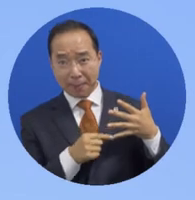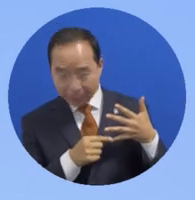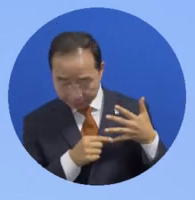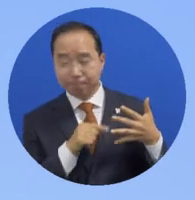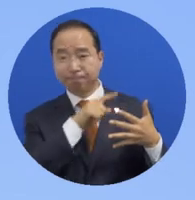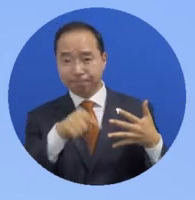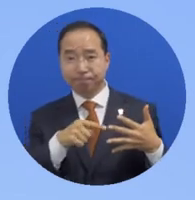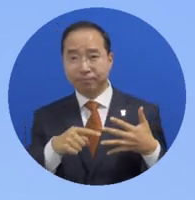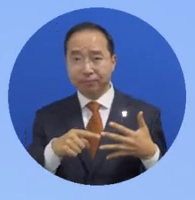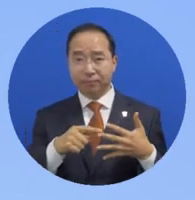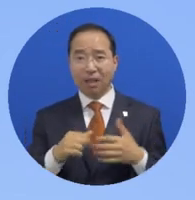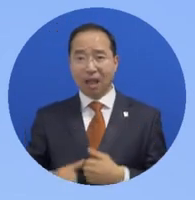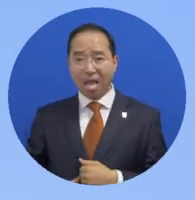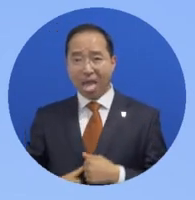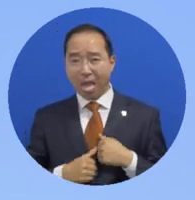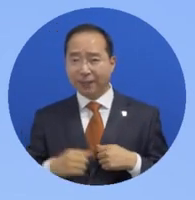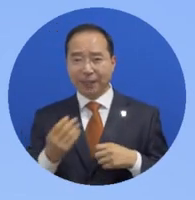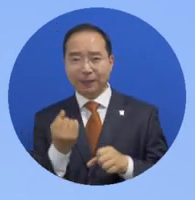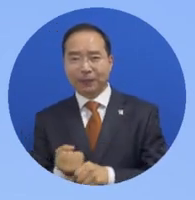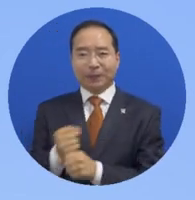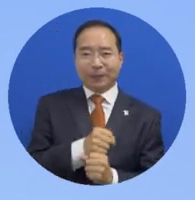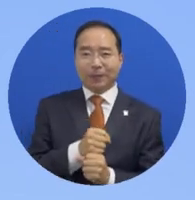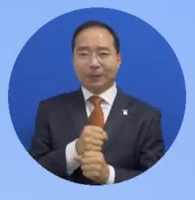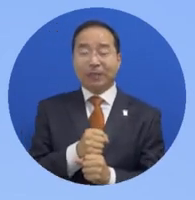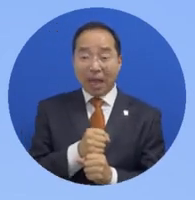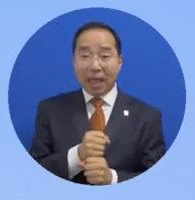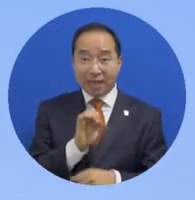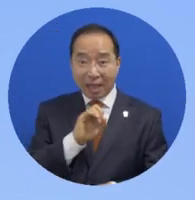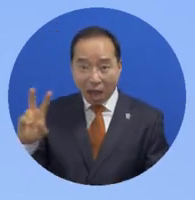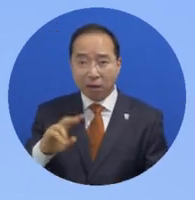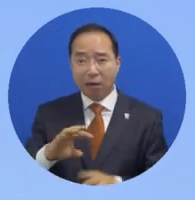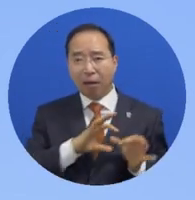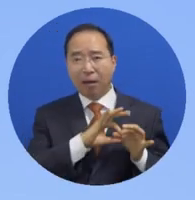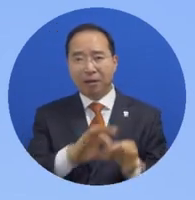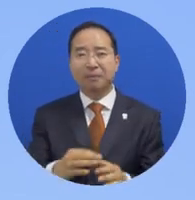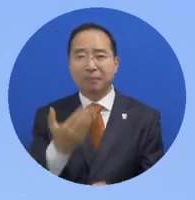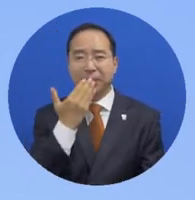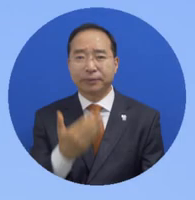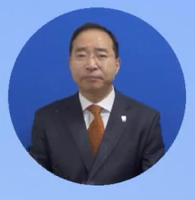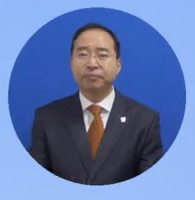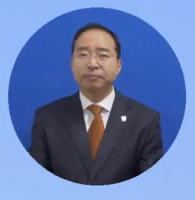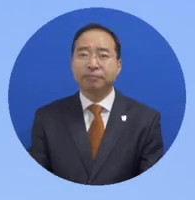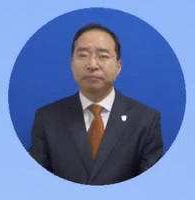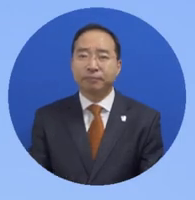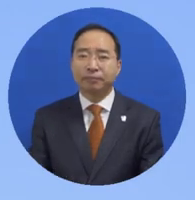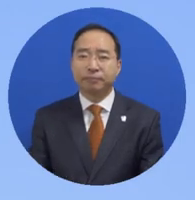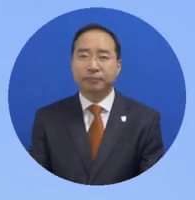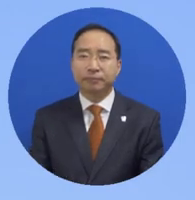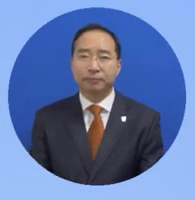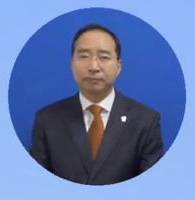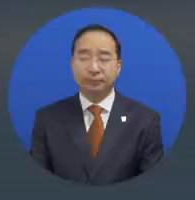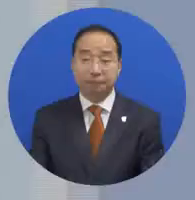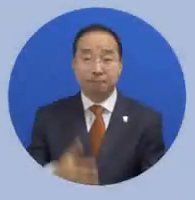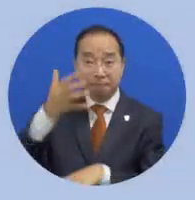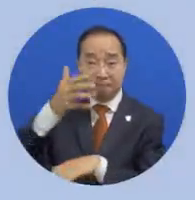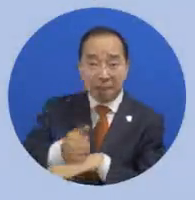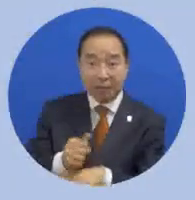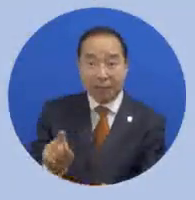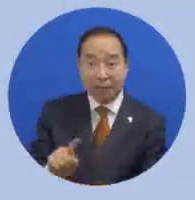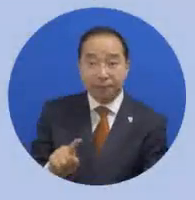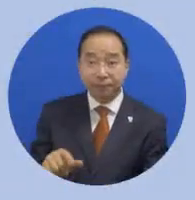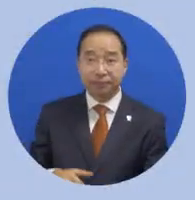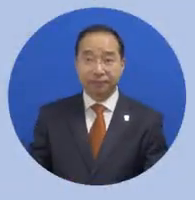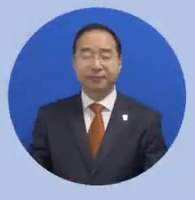해이해지기 쉬운 마음을 자꾸만 부채질을 해야만 꾸준히 할 수 있는 방법이 됩니다. 자,